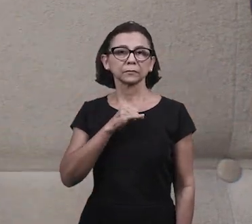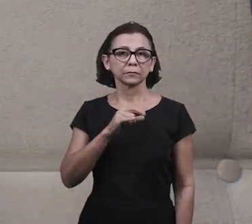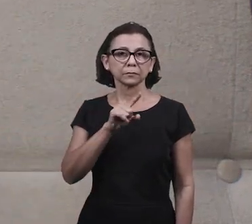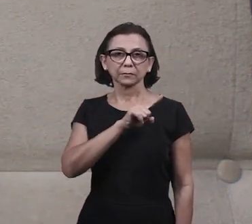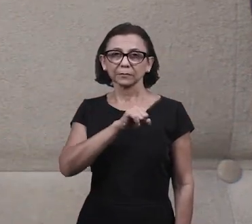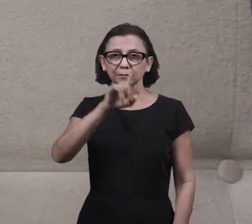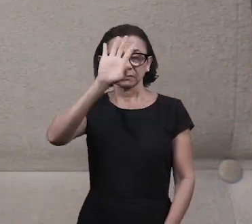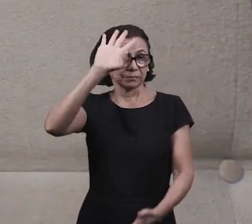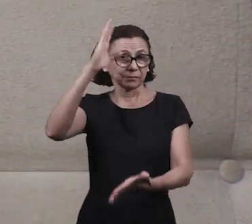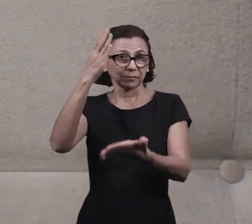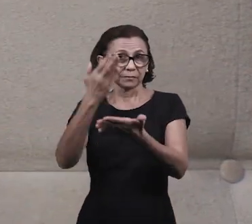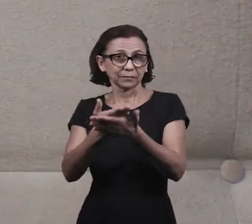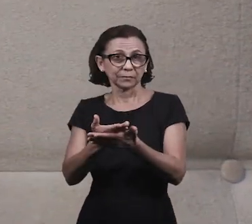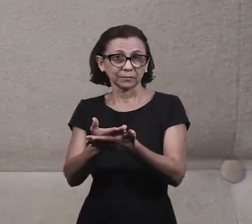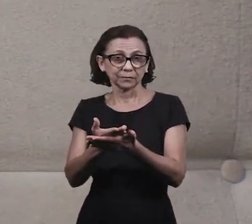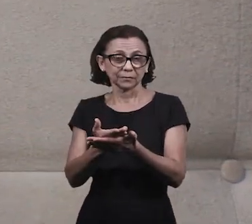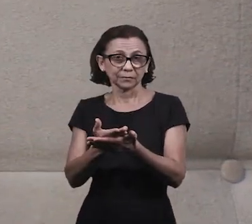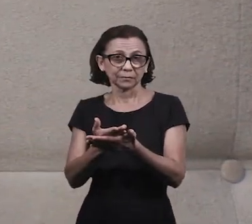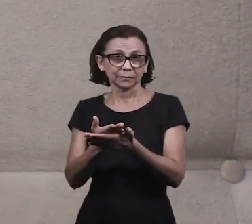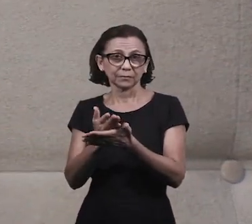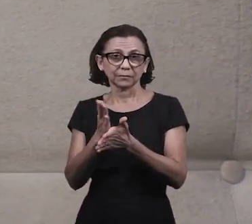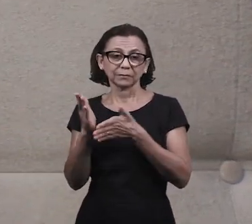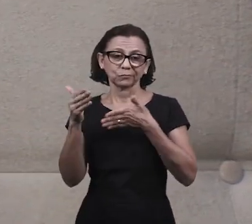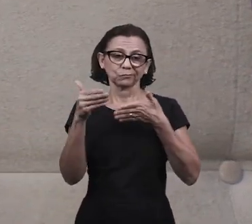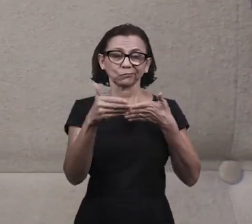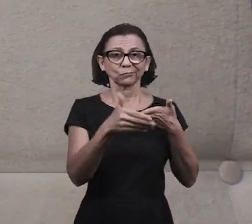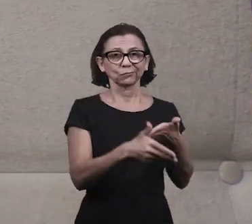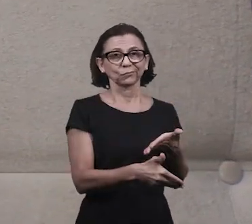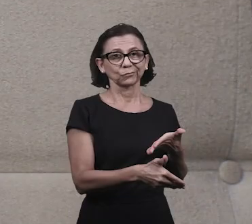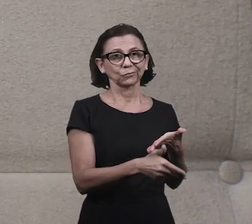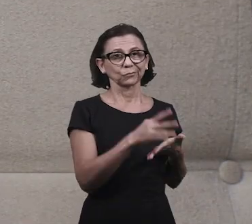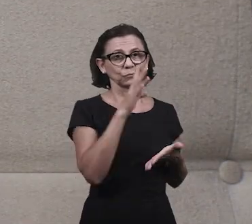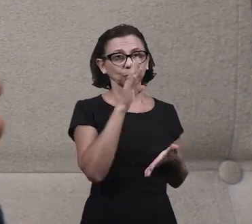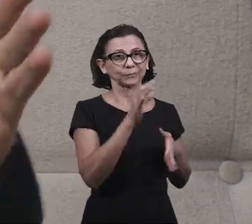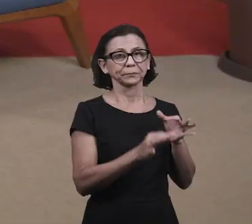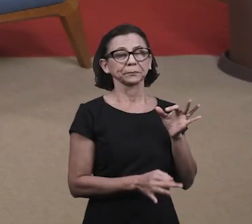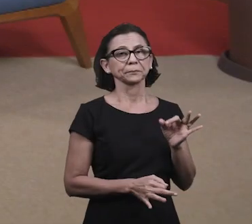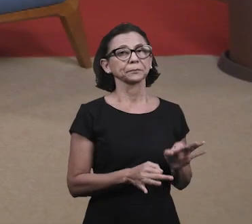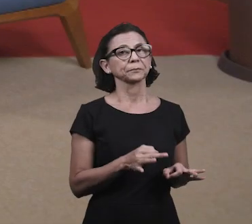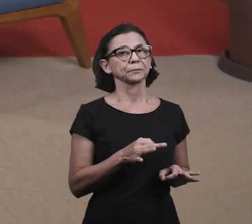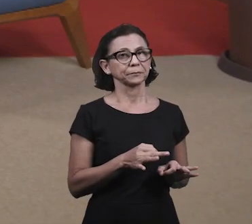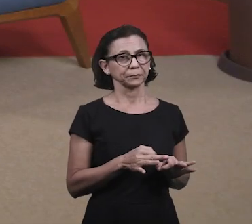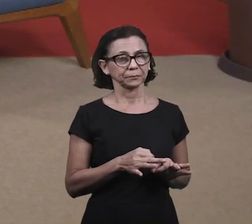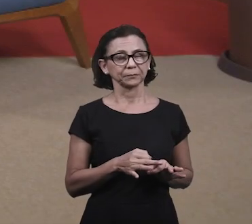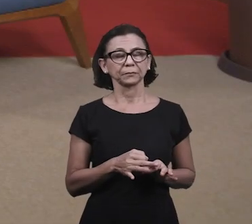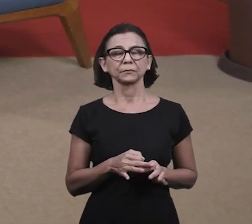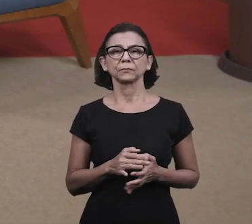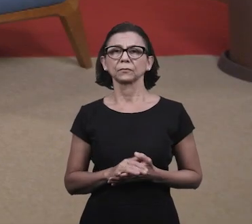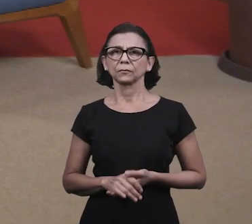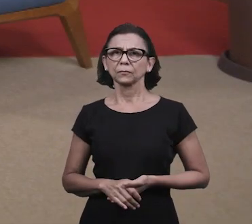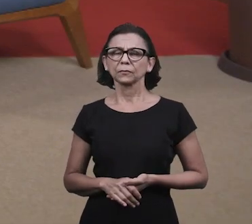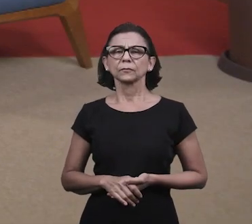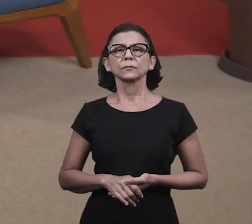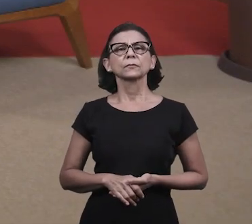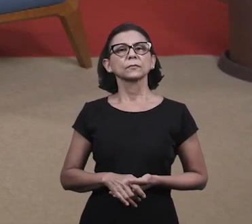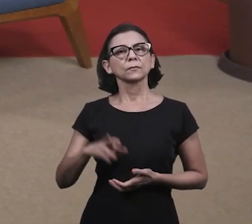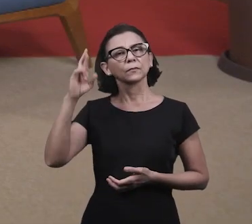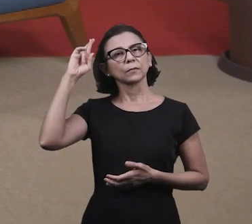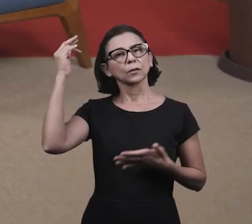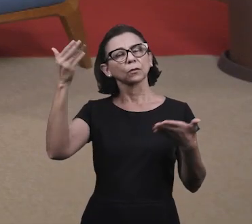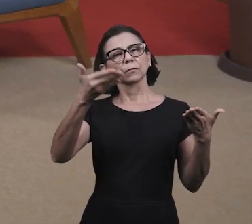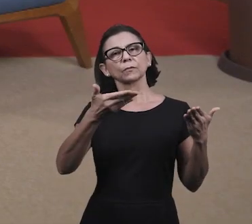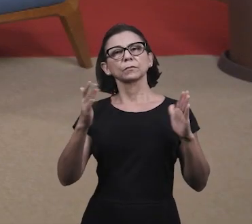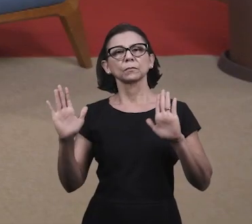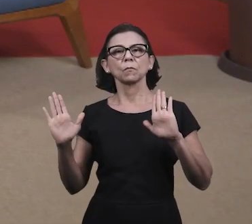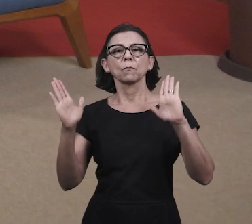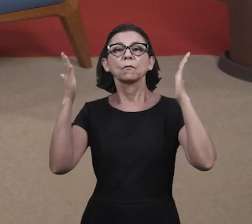qui ne croit pas, il est déjà condamné. Donc, il y a une invitation pour une grande fête,